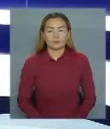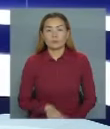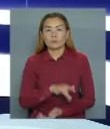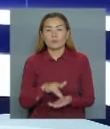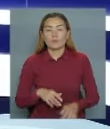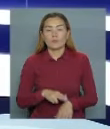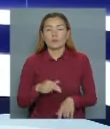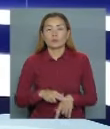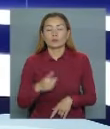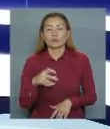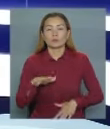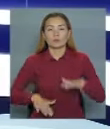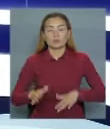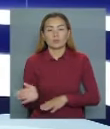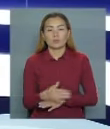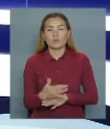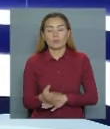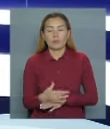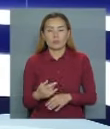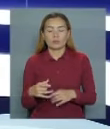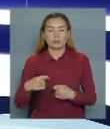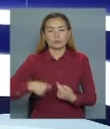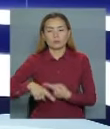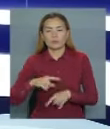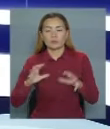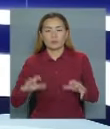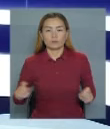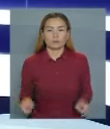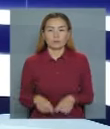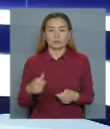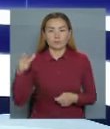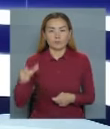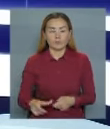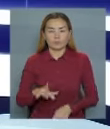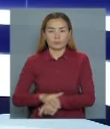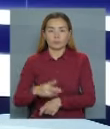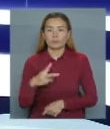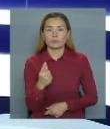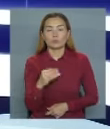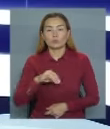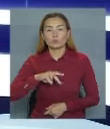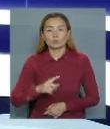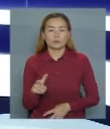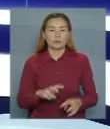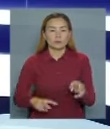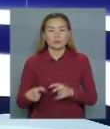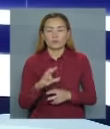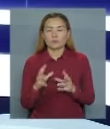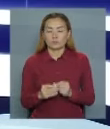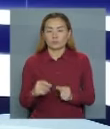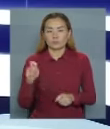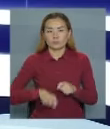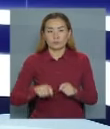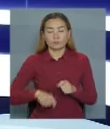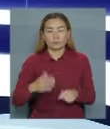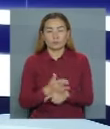Атыраулық полицейлер 100 келіге жуық бекіре балықтарын заңсыз тасымалдаған күдіктіні анықтады. 21 маусым күні жедел іздестіру іс-шараларын жүргізу